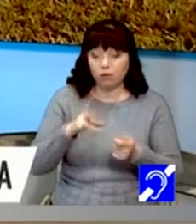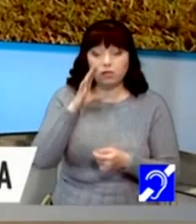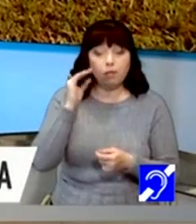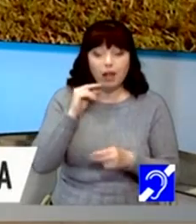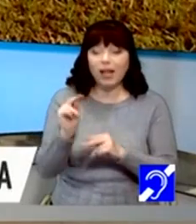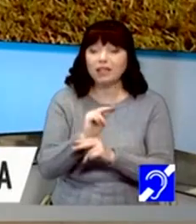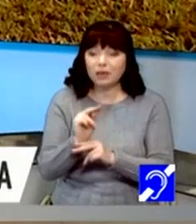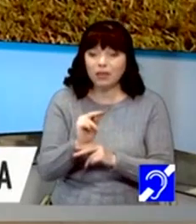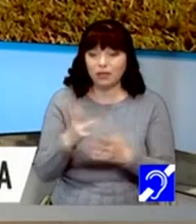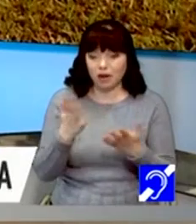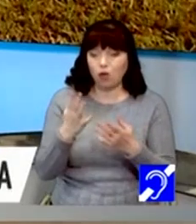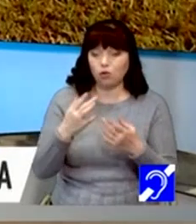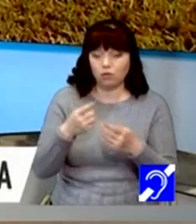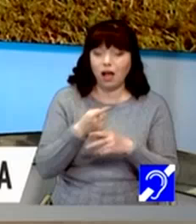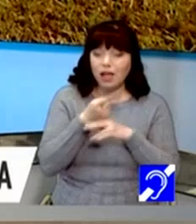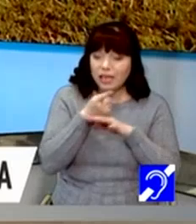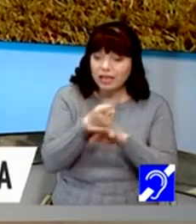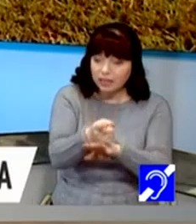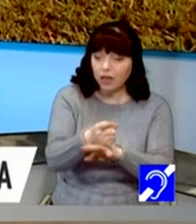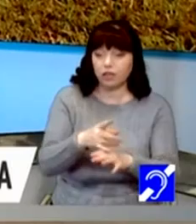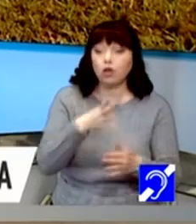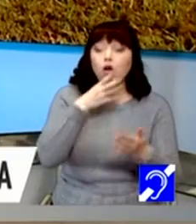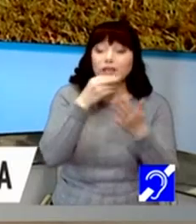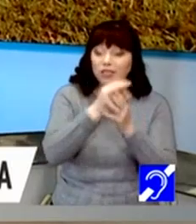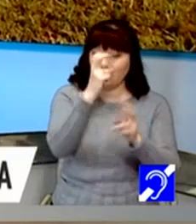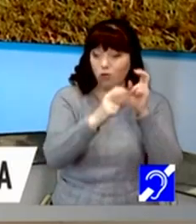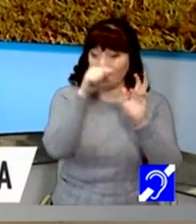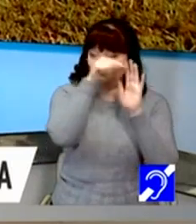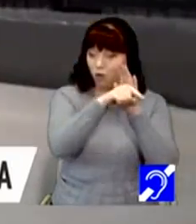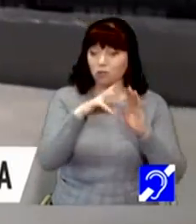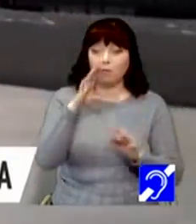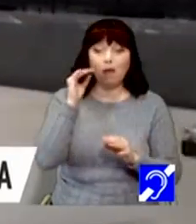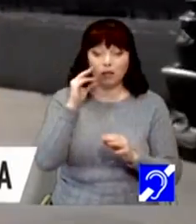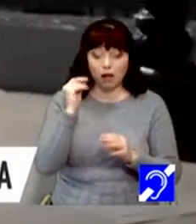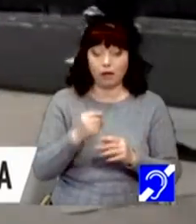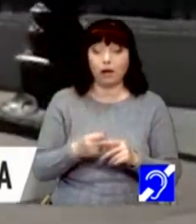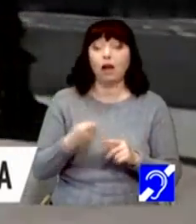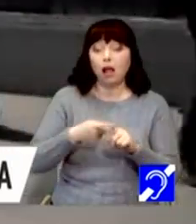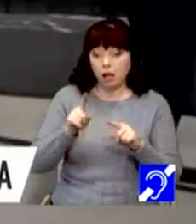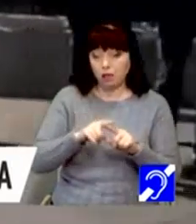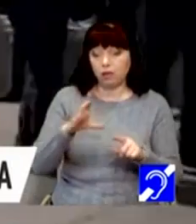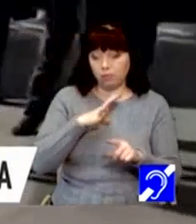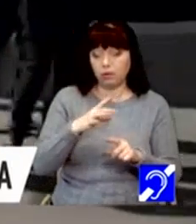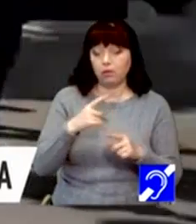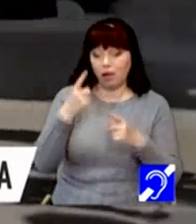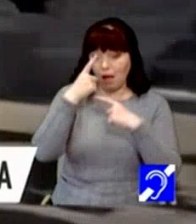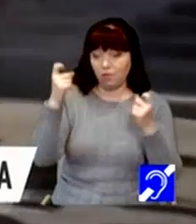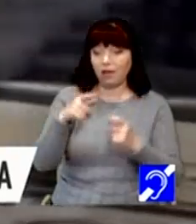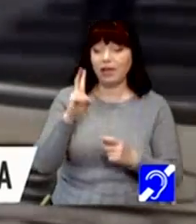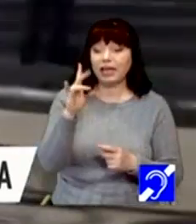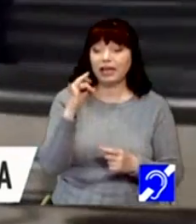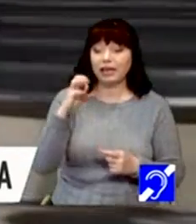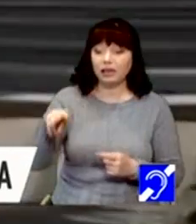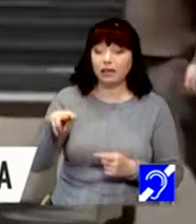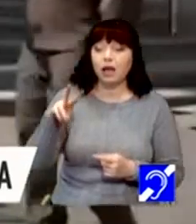sa repare o parte din armamentul sau greu în uzinele de profil din Bulgaria anunțul a fost făcut de premierul bulgar Chiril petcov